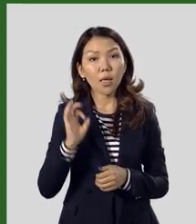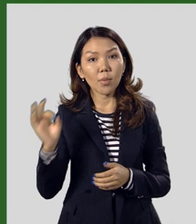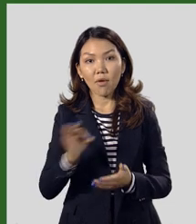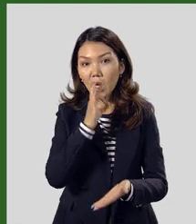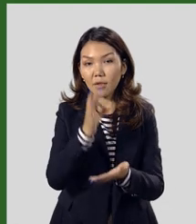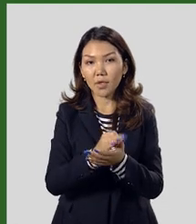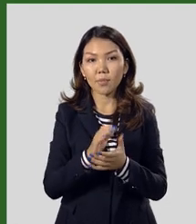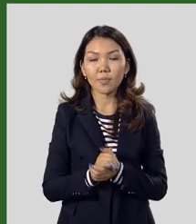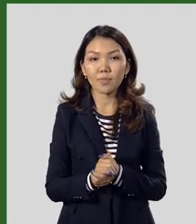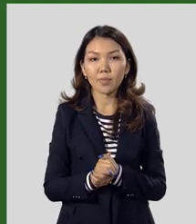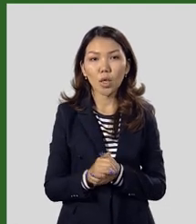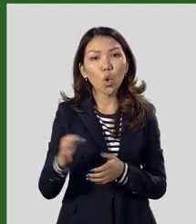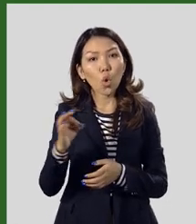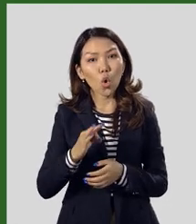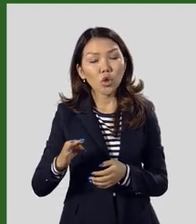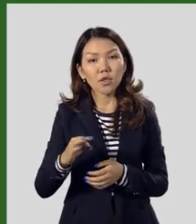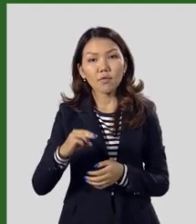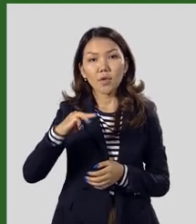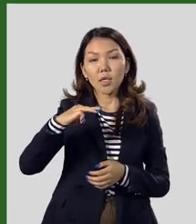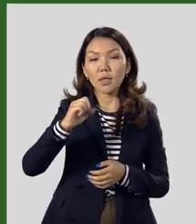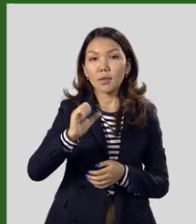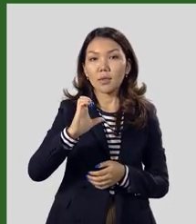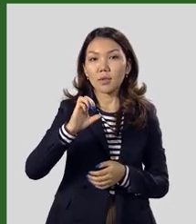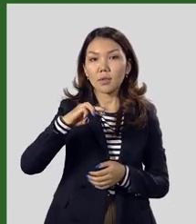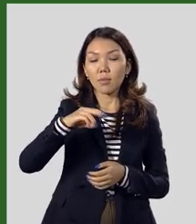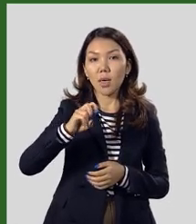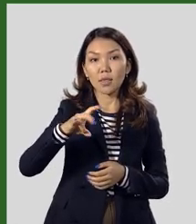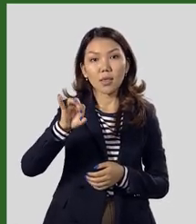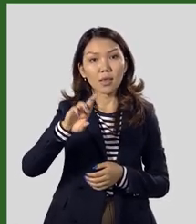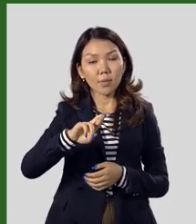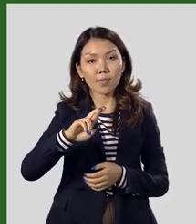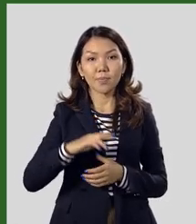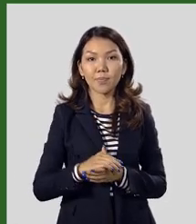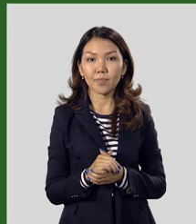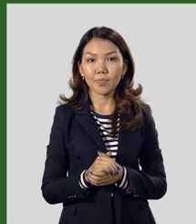Правильный ответ – остров Тасмания.